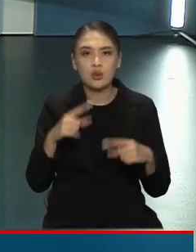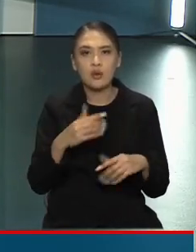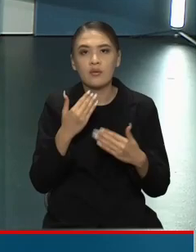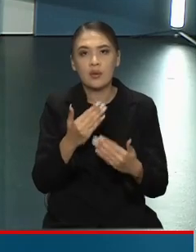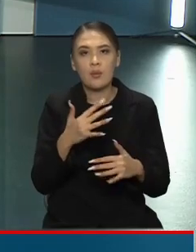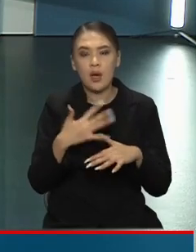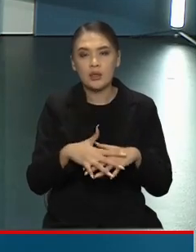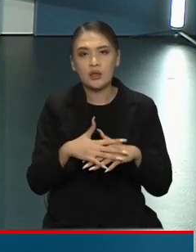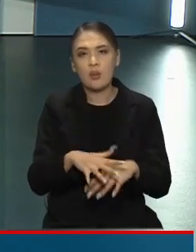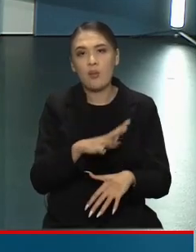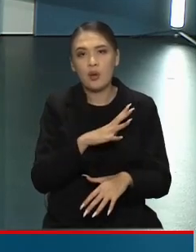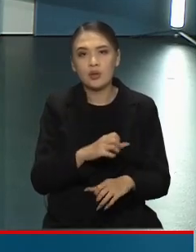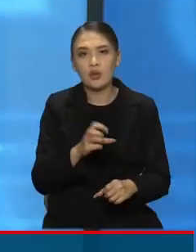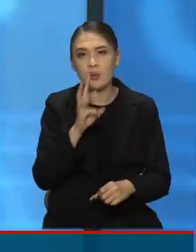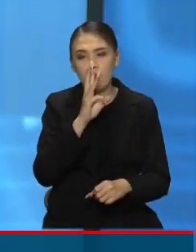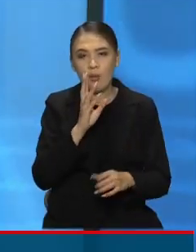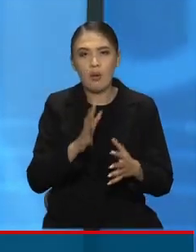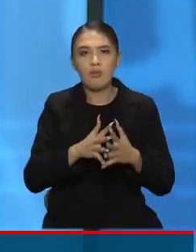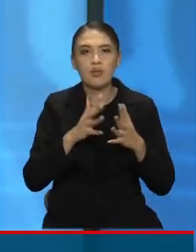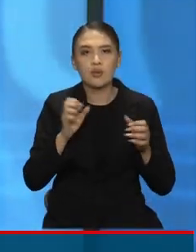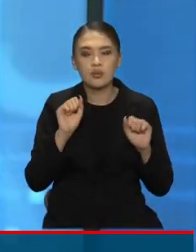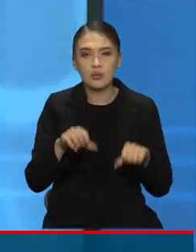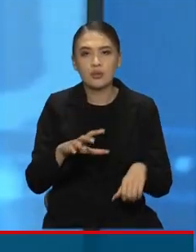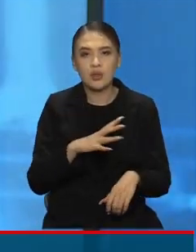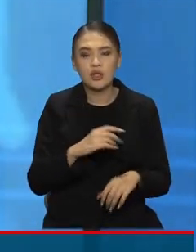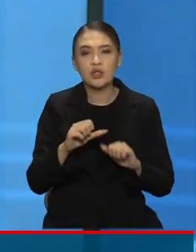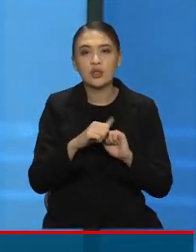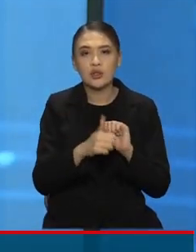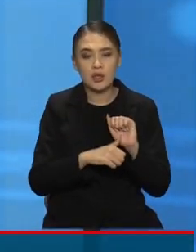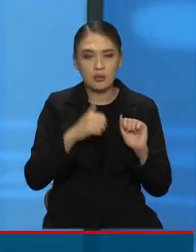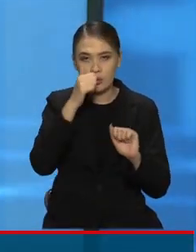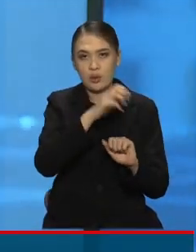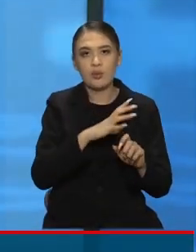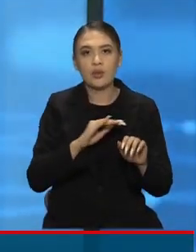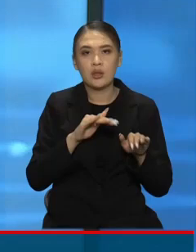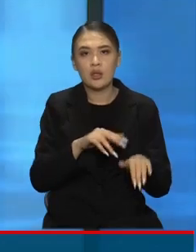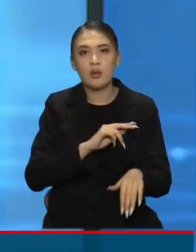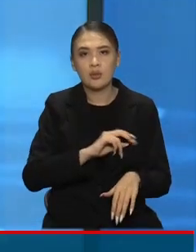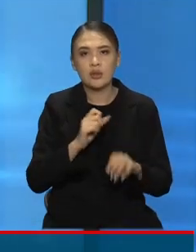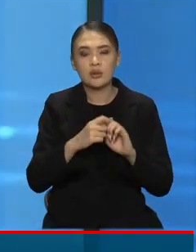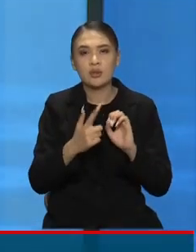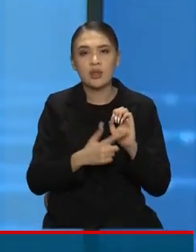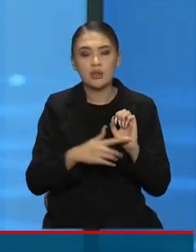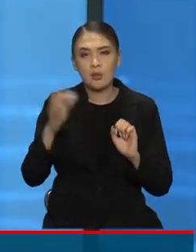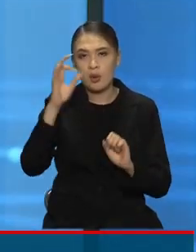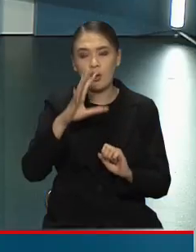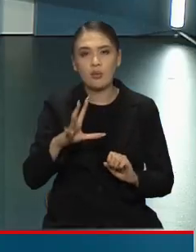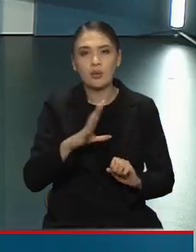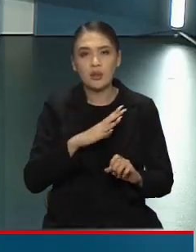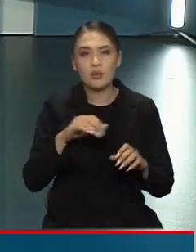математик, могли бы зарабатывать большие деньги. В 16-м я устроился, но в 19-м был принят закон о статусе